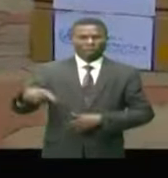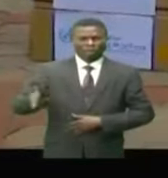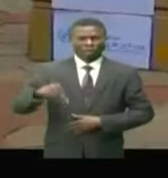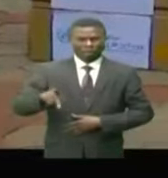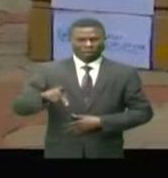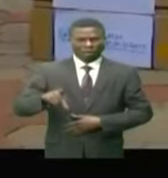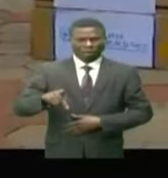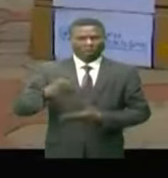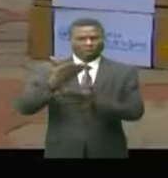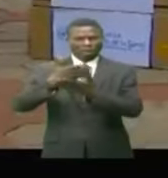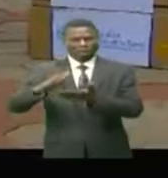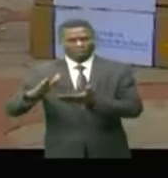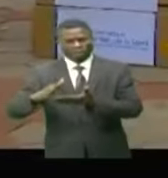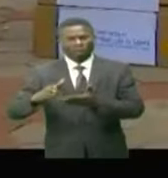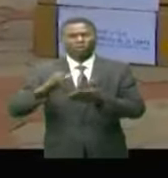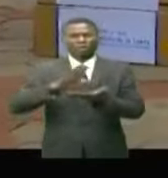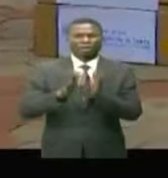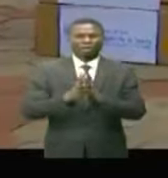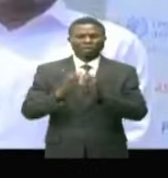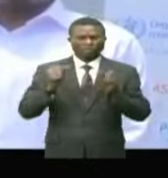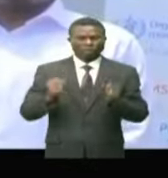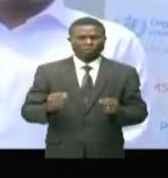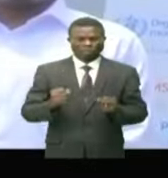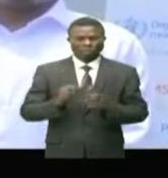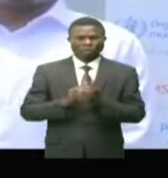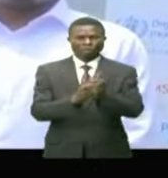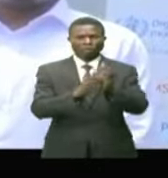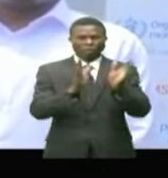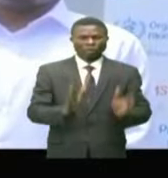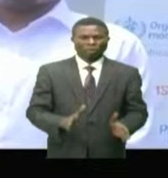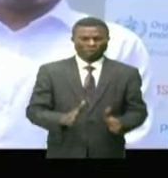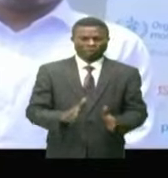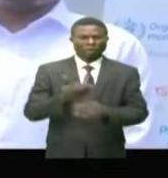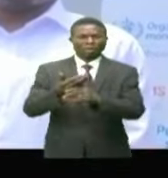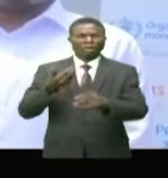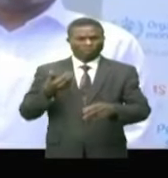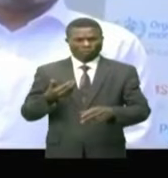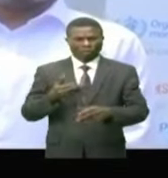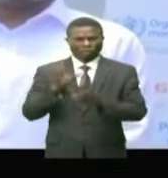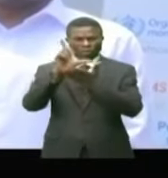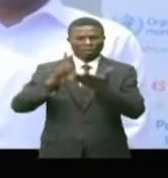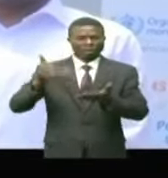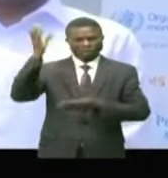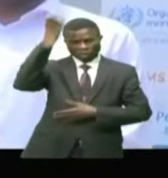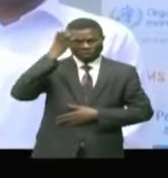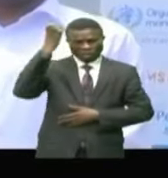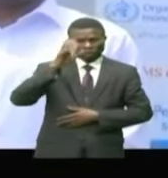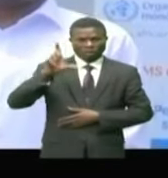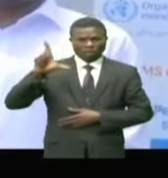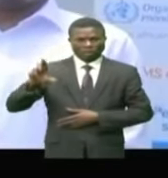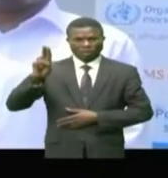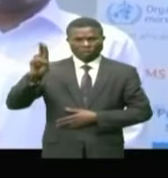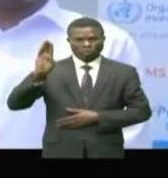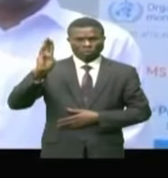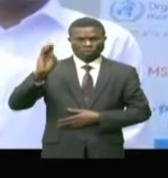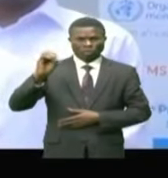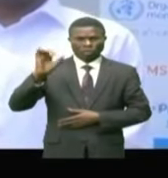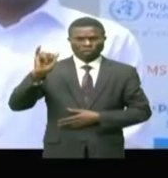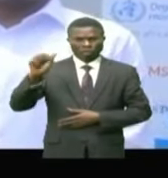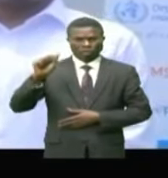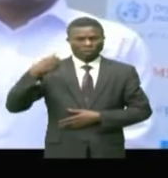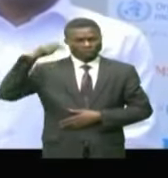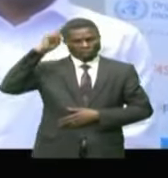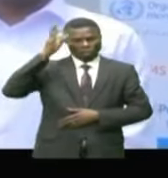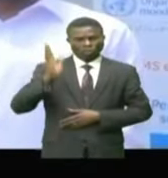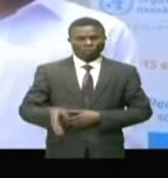dans sa phase de stabilisation sous le leadership anticipatif du lieutenant général Luboyanka Shomajuni, gouverneur